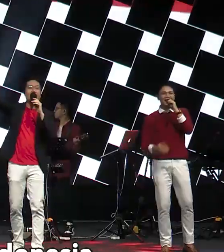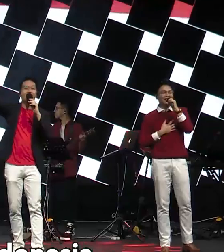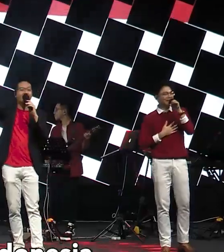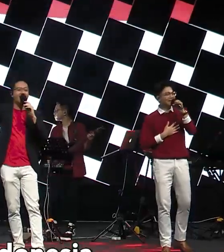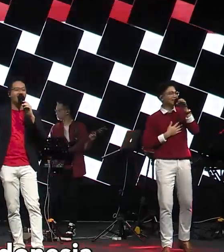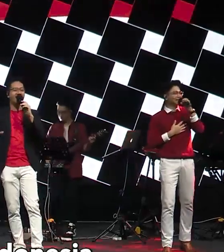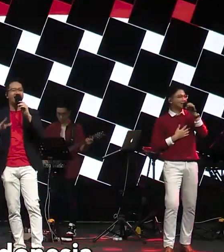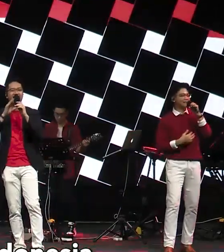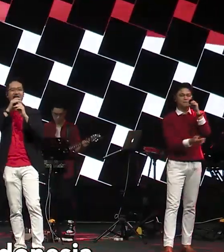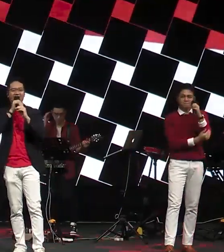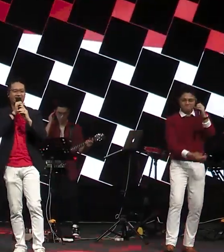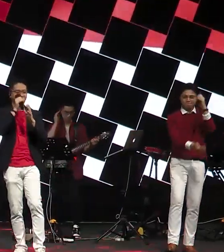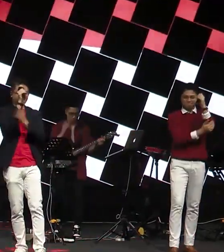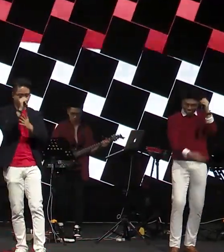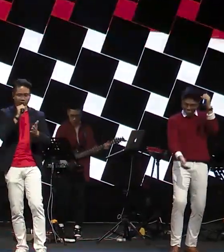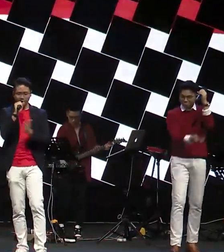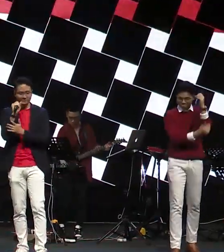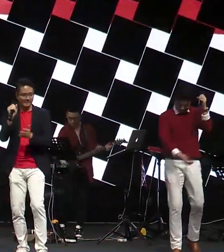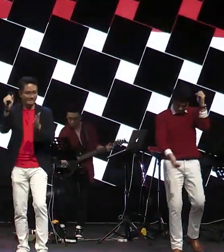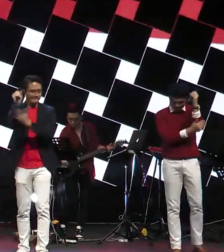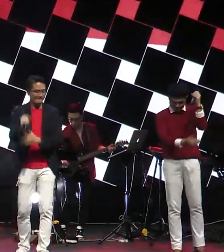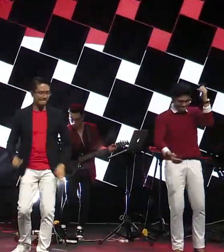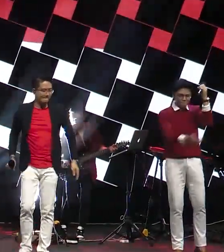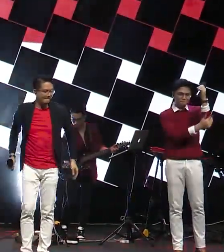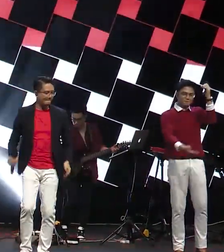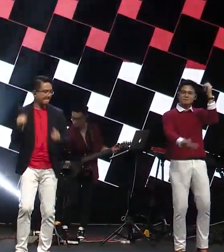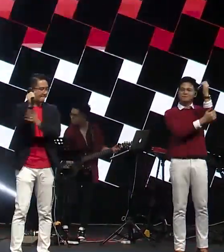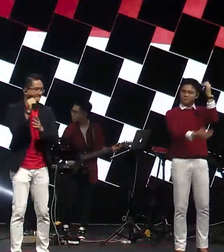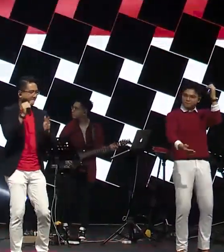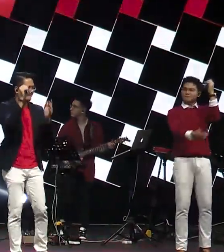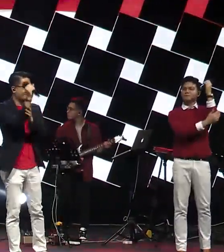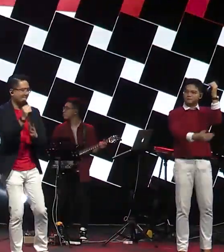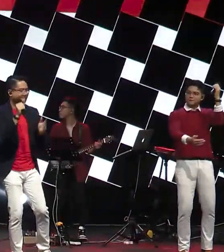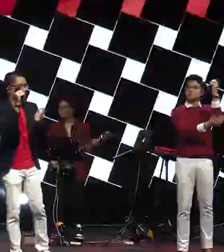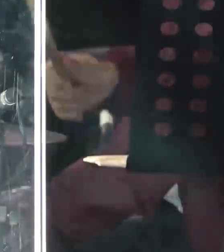Indonesia. Semua bertepuk tangan itu Tuhan, Tuhan.